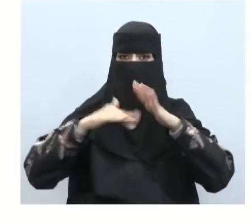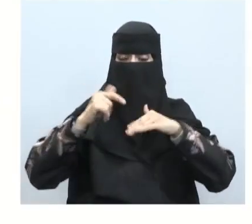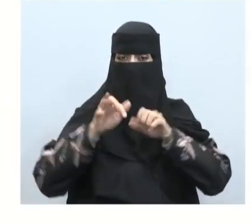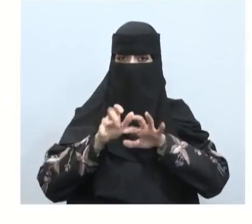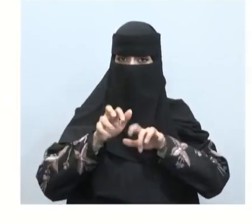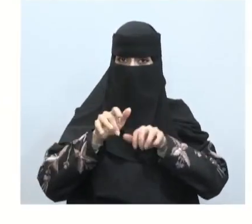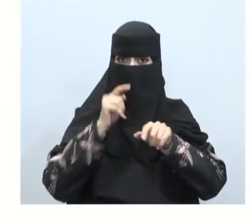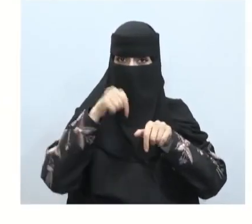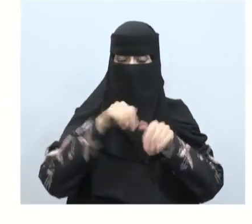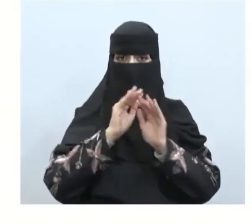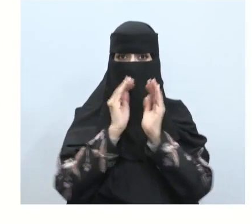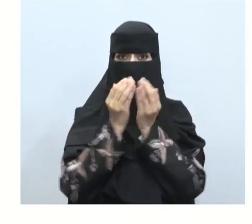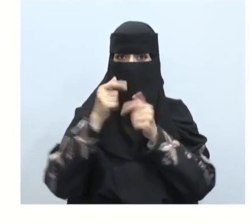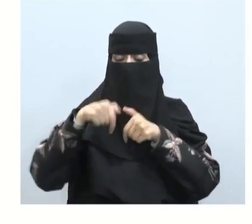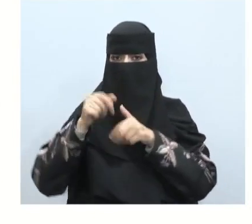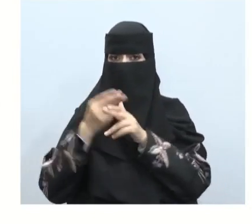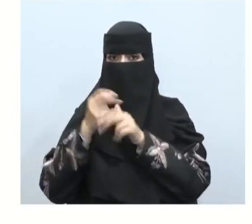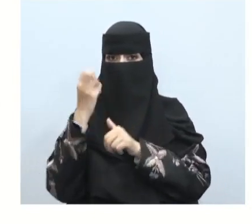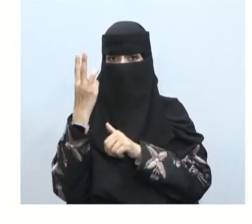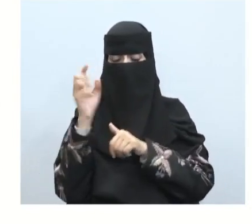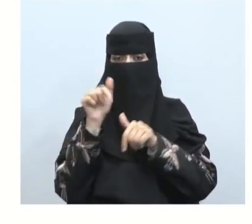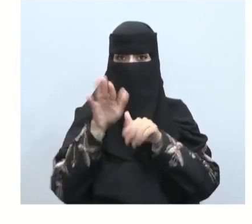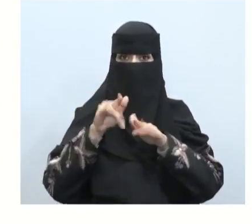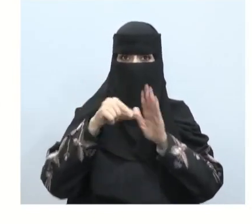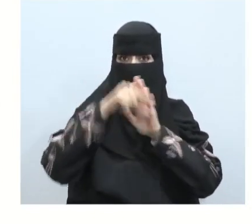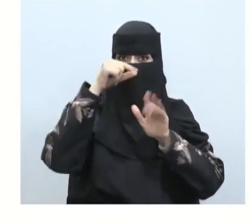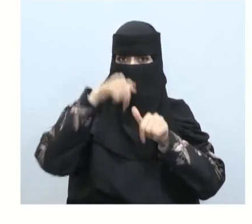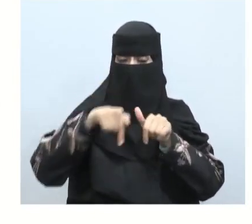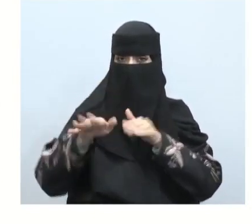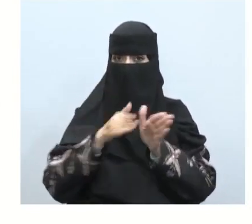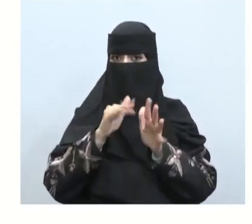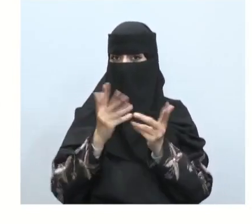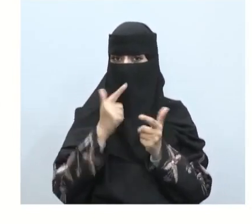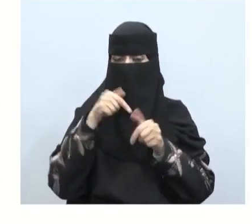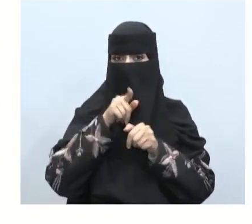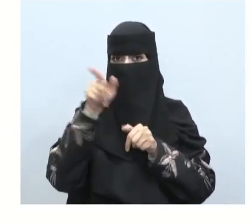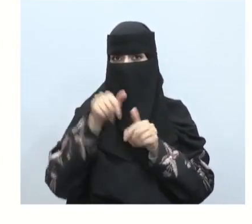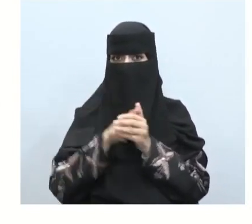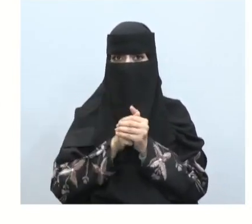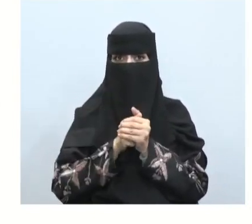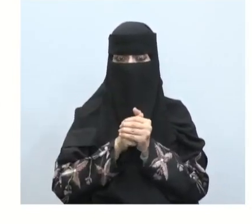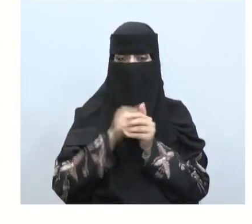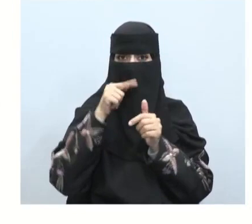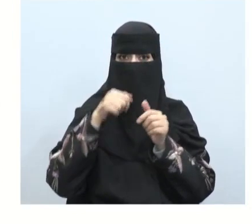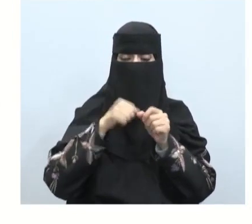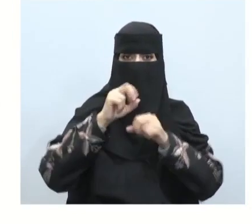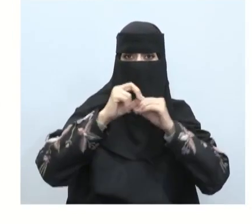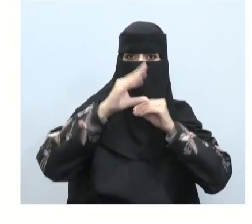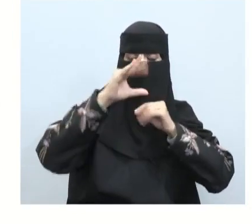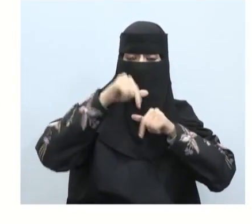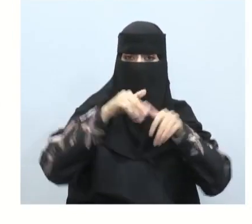الرقميه والفصل الدراسي الثالث عنوان درسنا لهذا اليوم هو مشروع